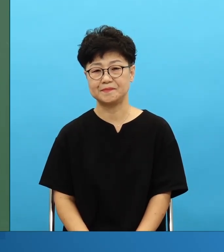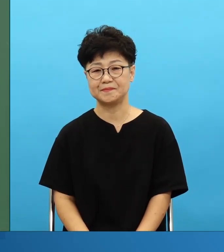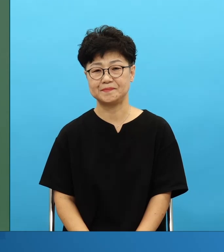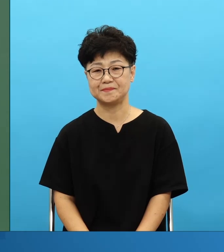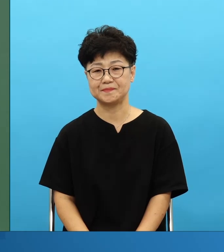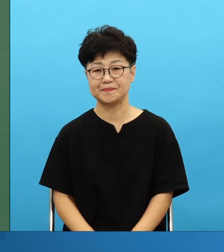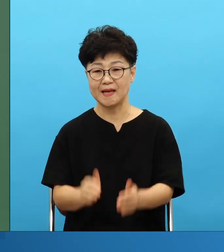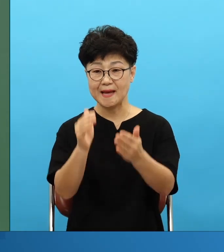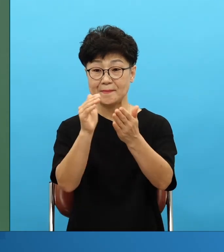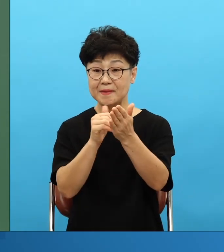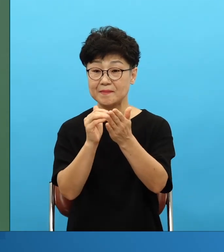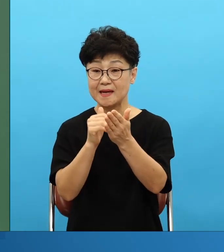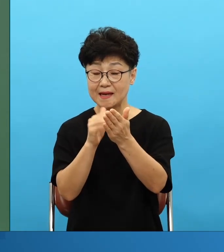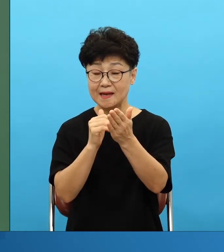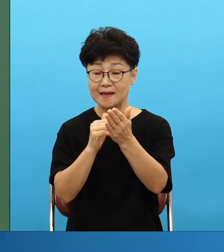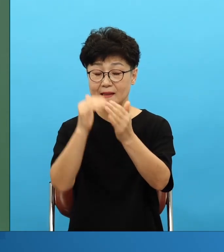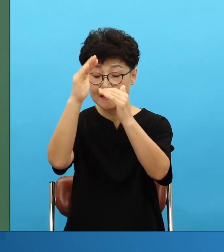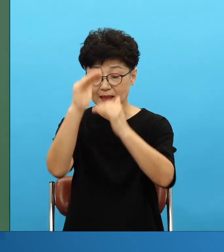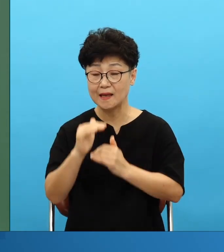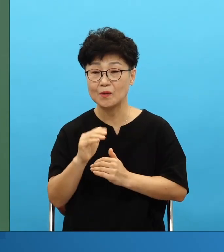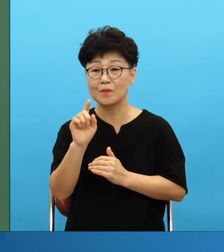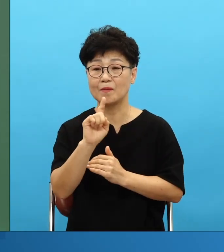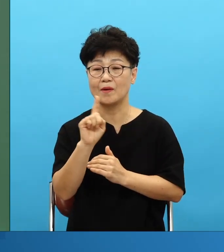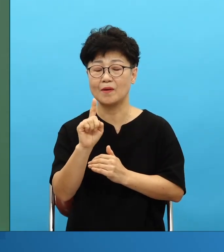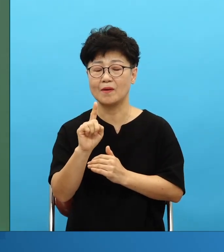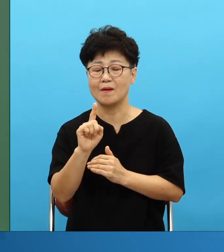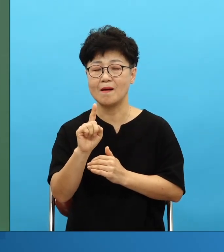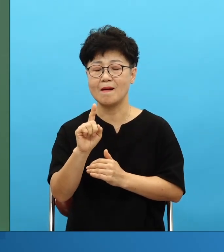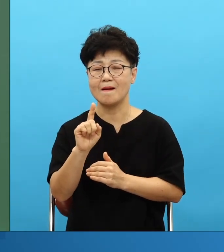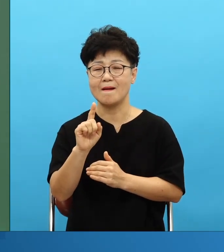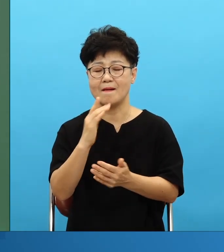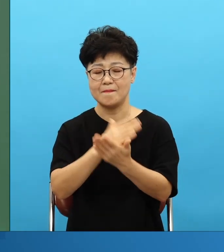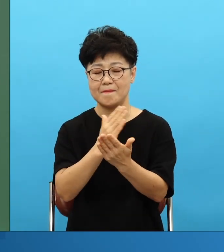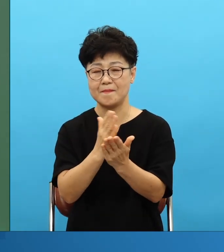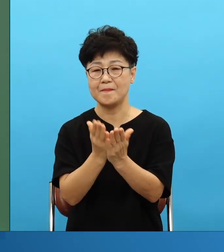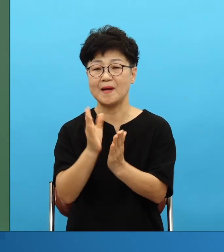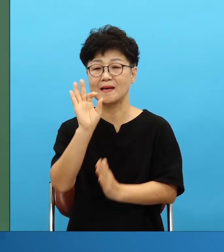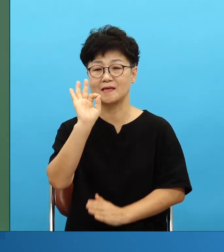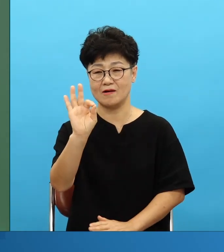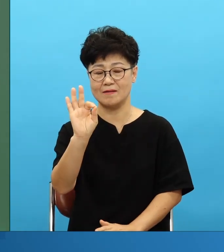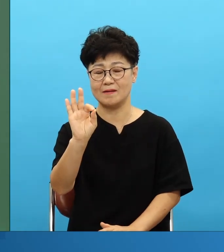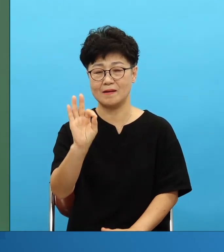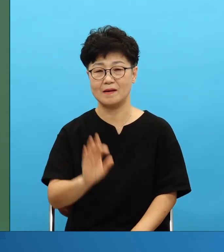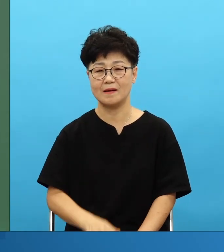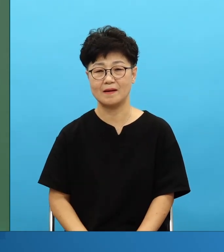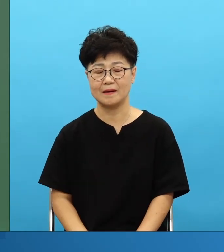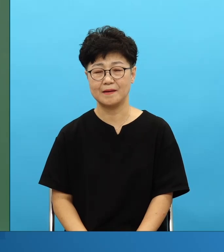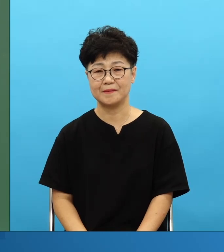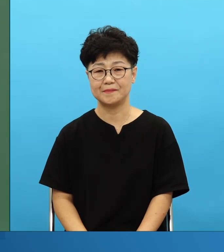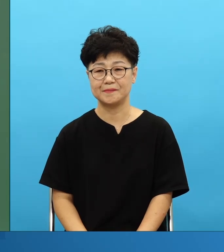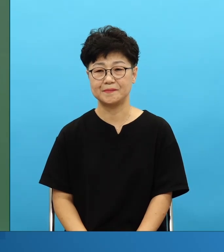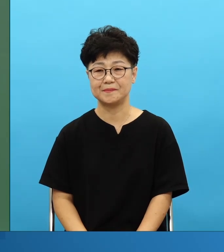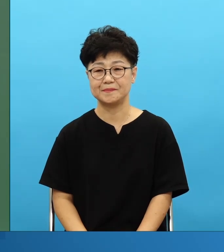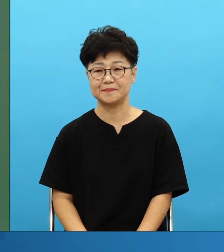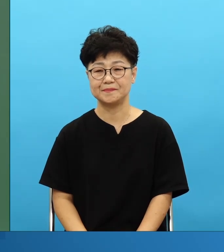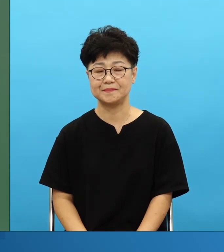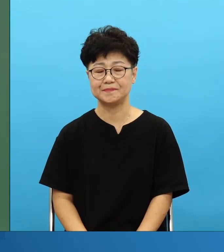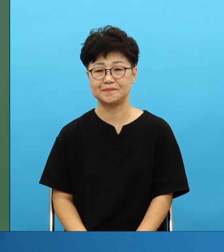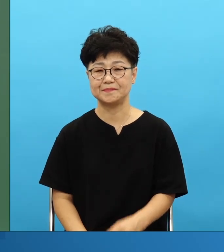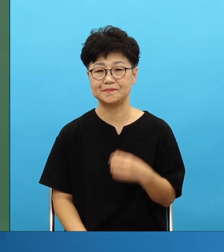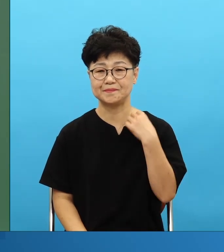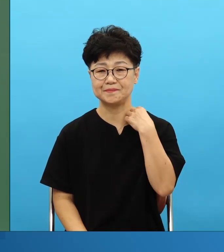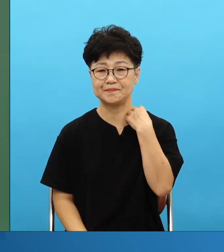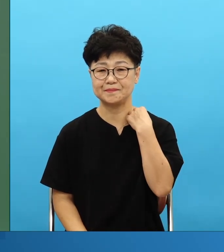어떤 비밀이냐? Then what kind of secrets are they? 10가지 The 비밀입니다. 10 secrets. 하나님은 어떤